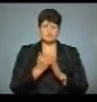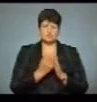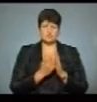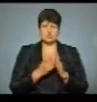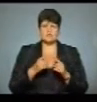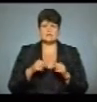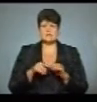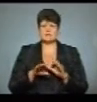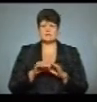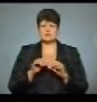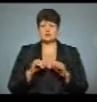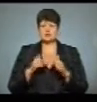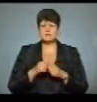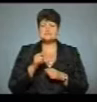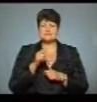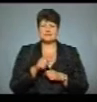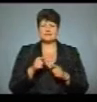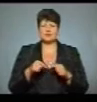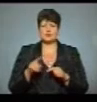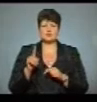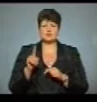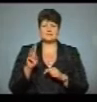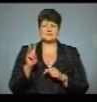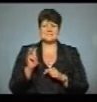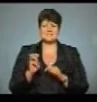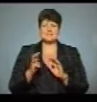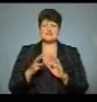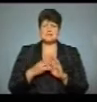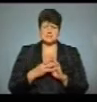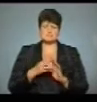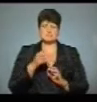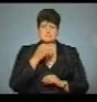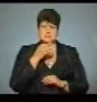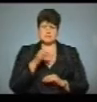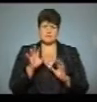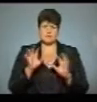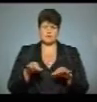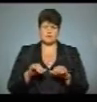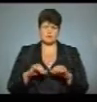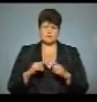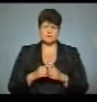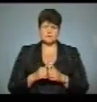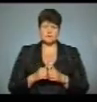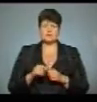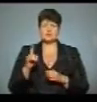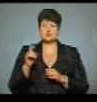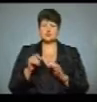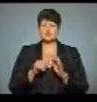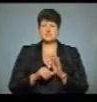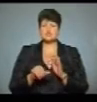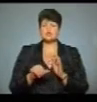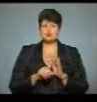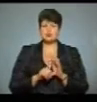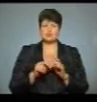дільничних виборчих комісій. Їх на окрузі 308, повідомив голова цієї комісії Євген Шеремет. На 166-му